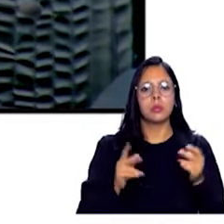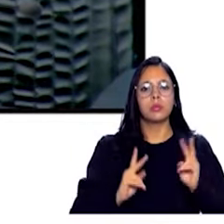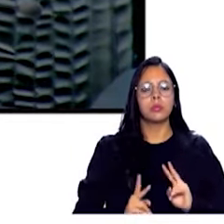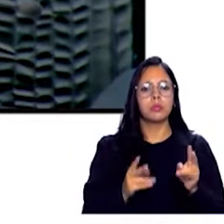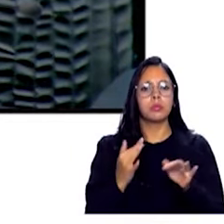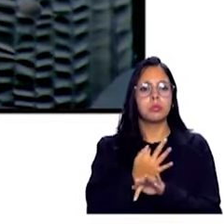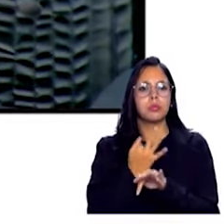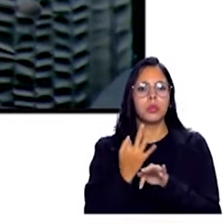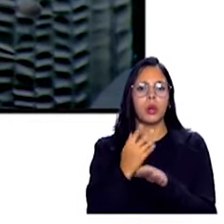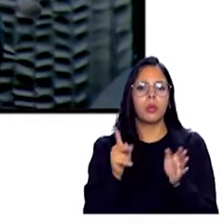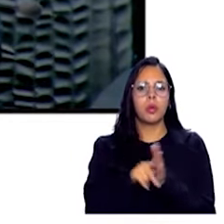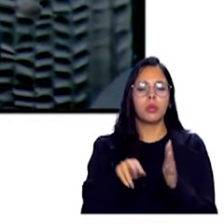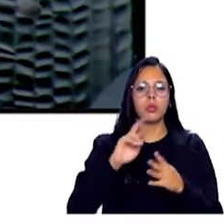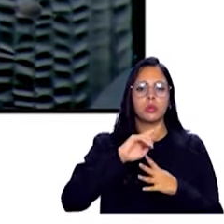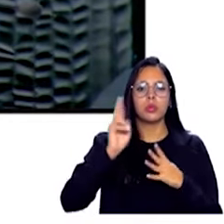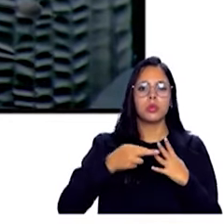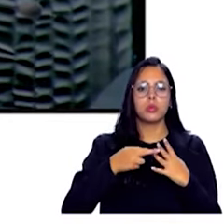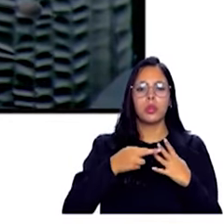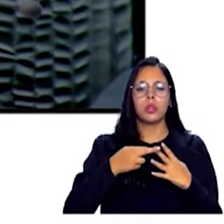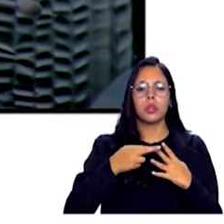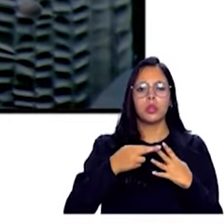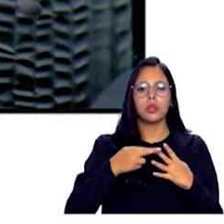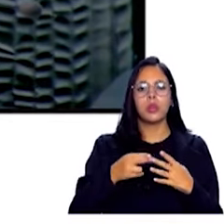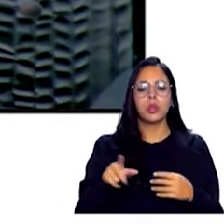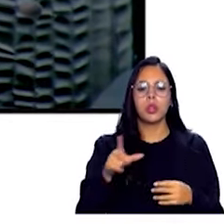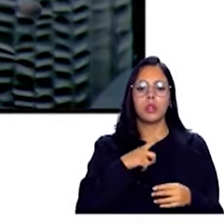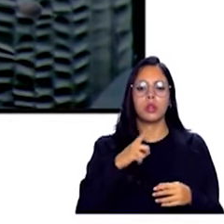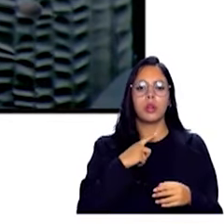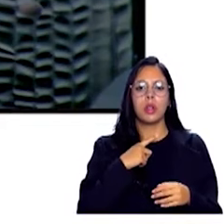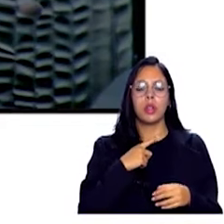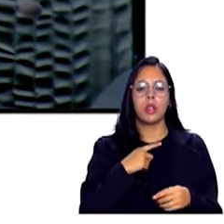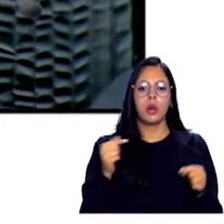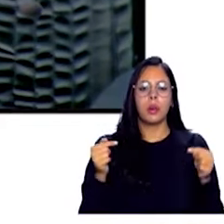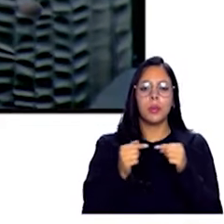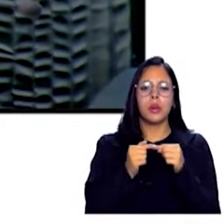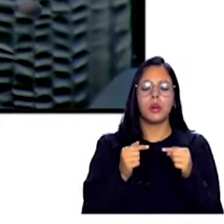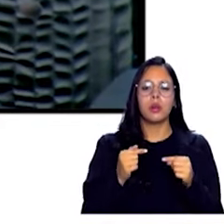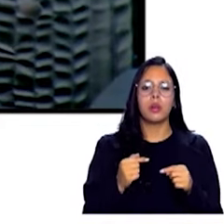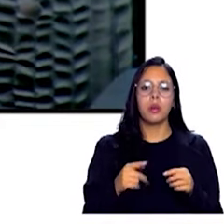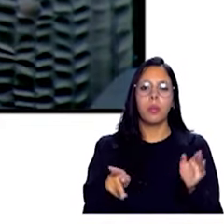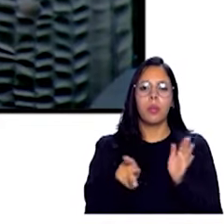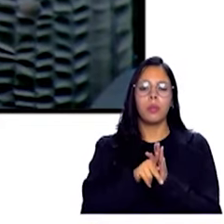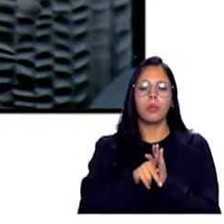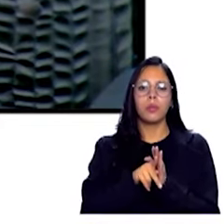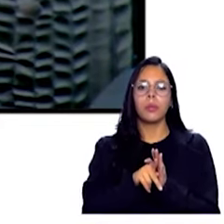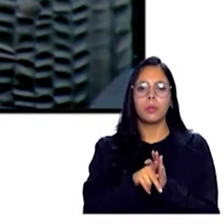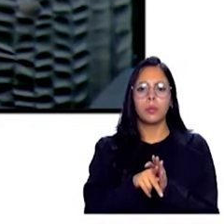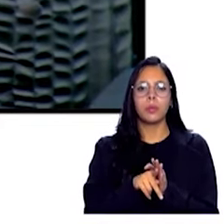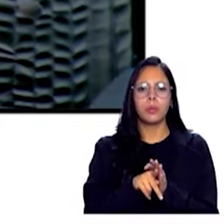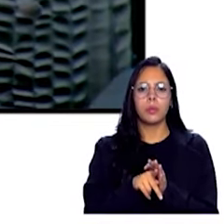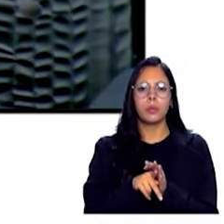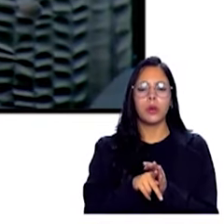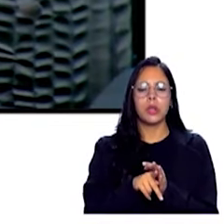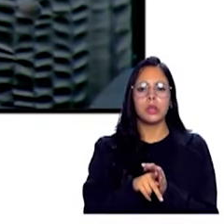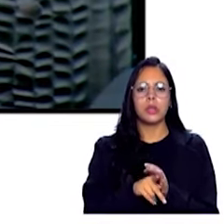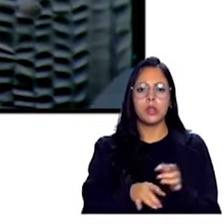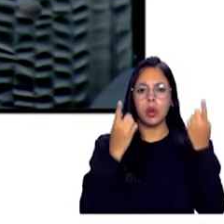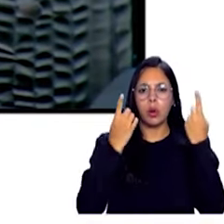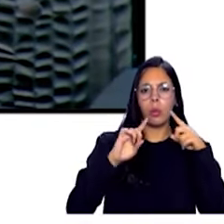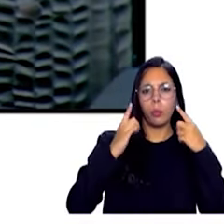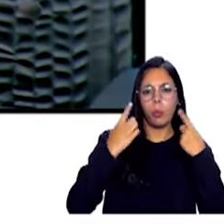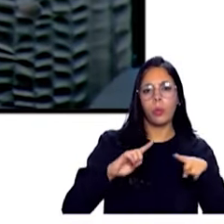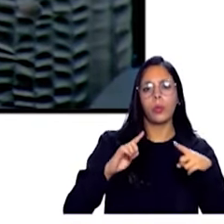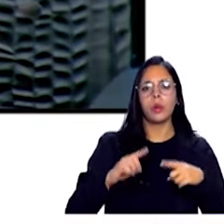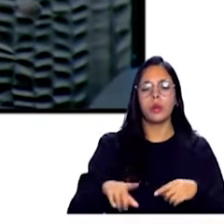attaché à la possibilité qu'elles ont de se rebeller par rapport à une décision de la cour de cassation je vais